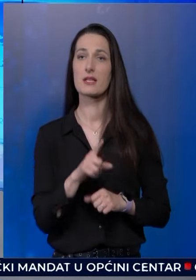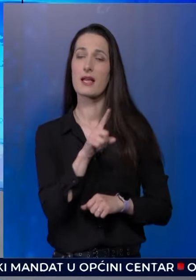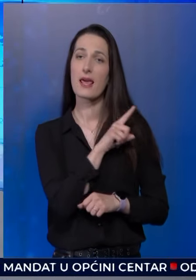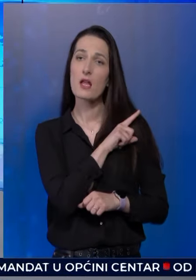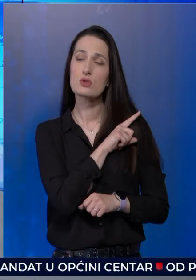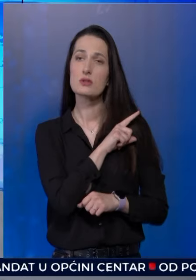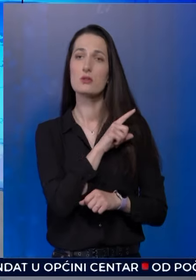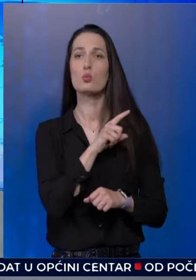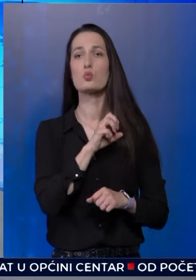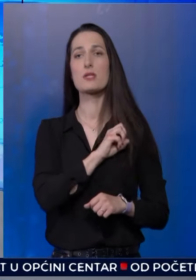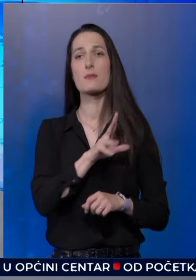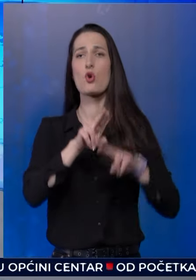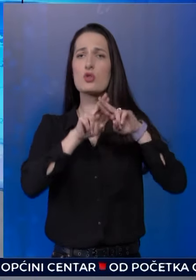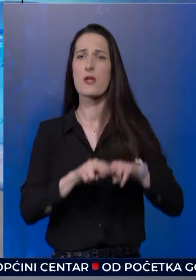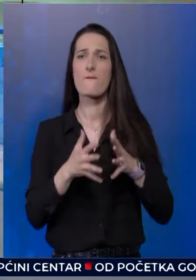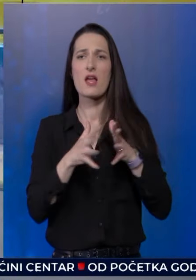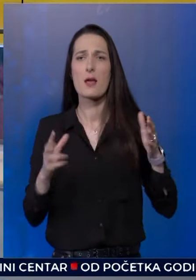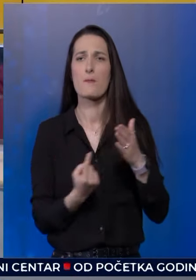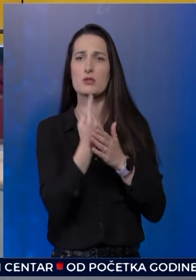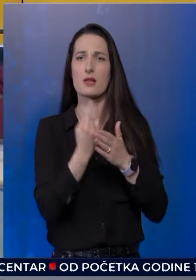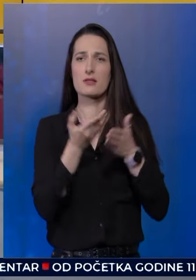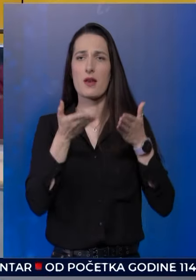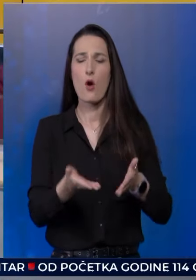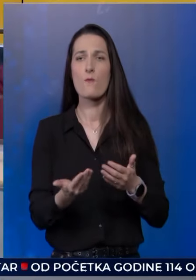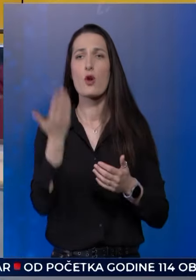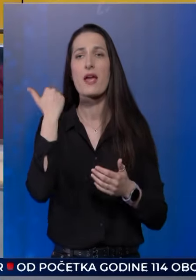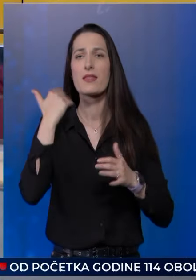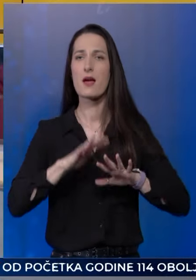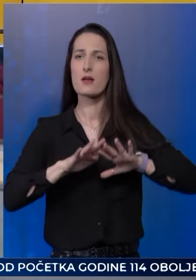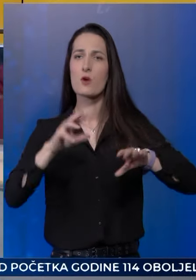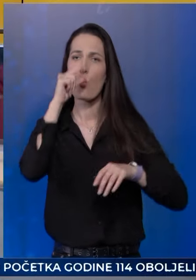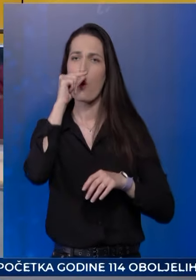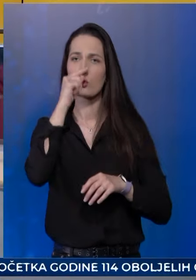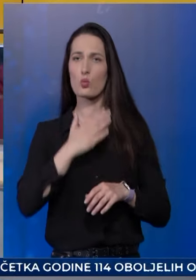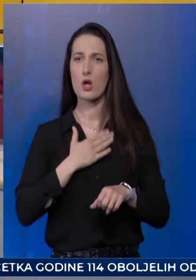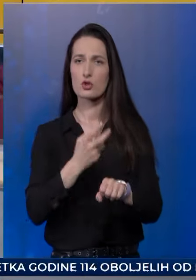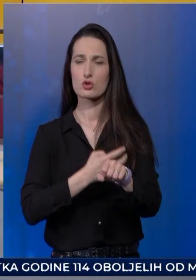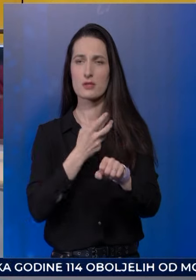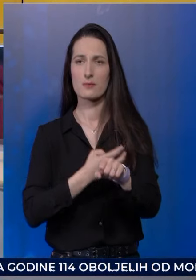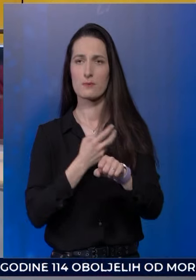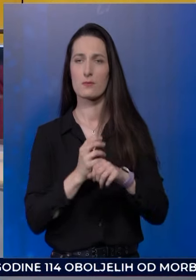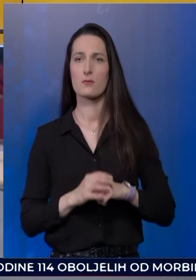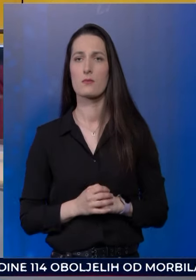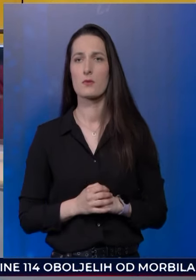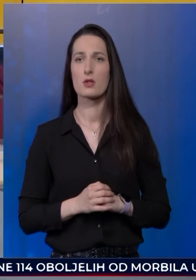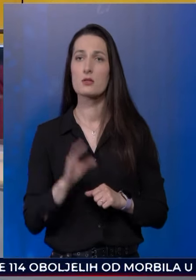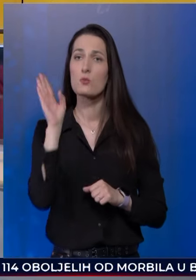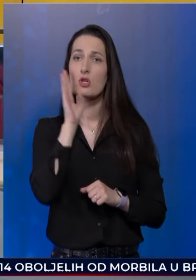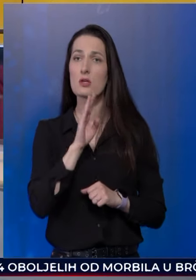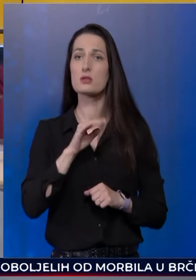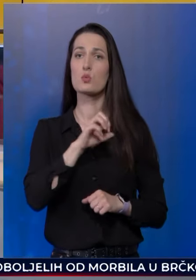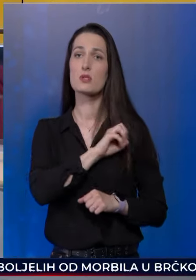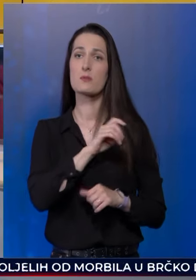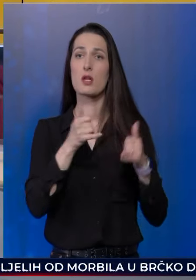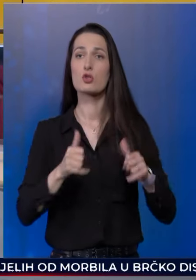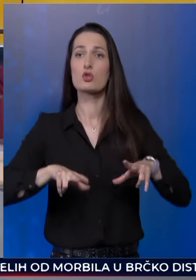Genocid u Srebrenici ostavio je velike posljedice na ovu nekad razvijenu općinu u našoj zemlji. Bošnjaci u